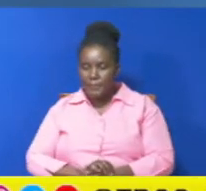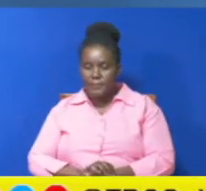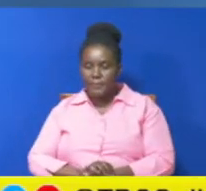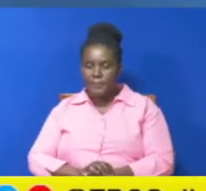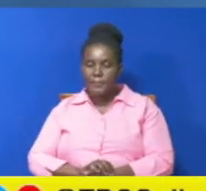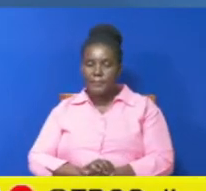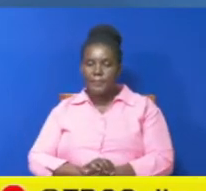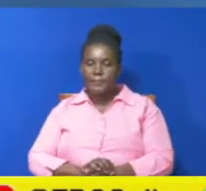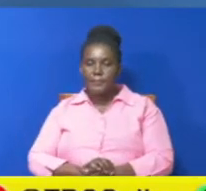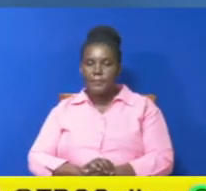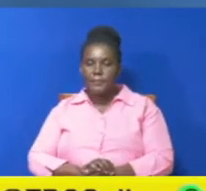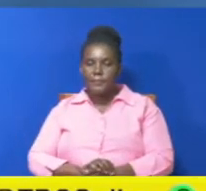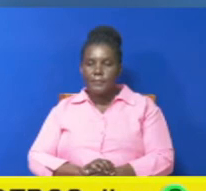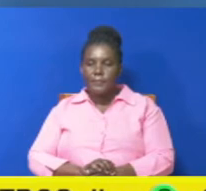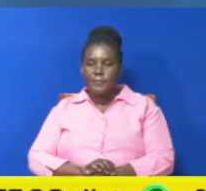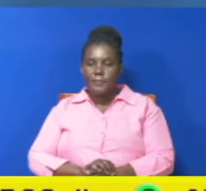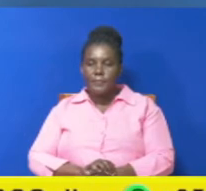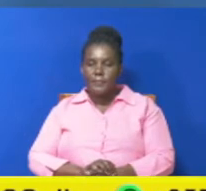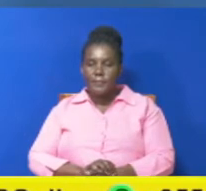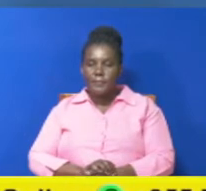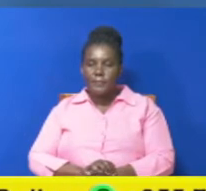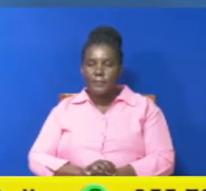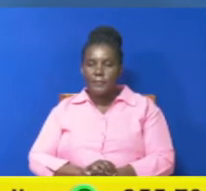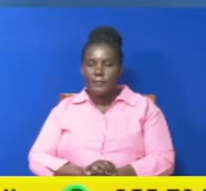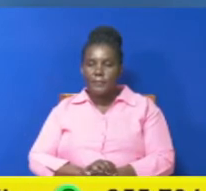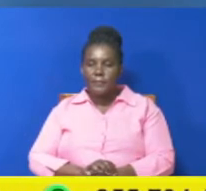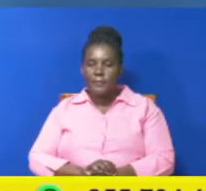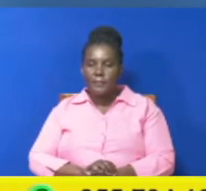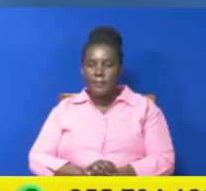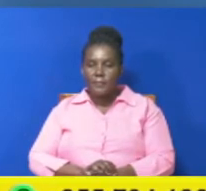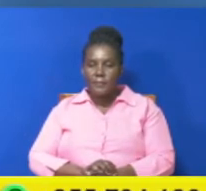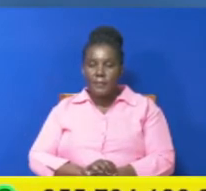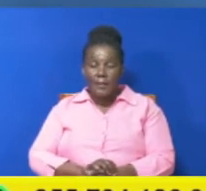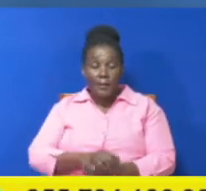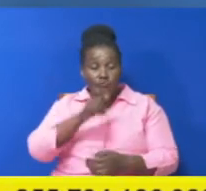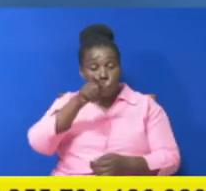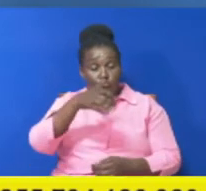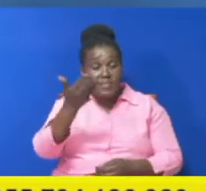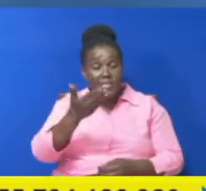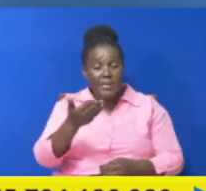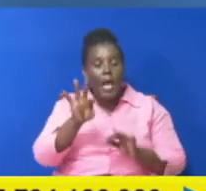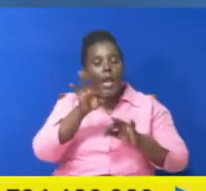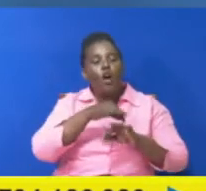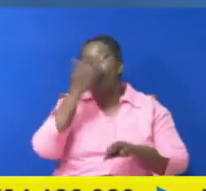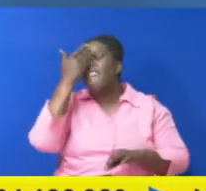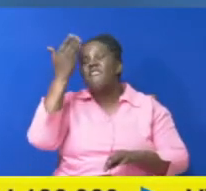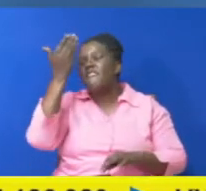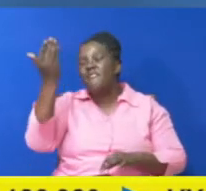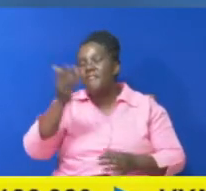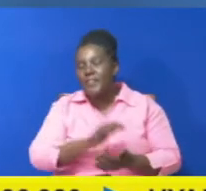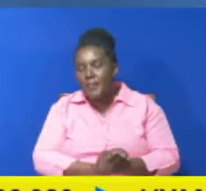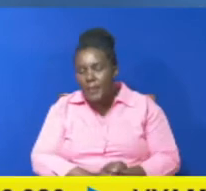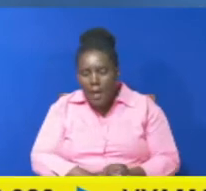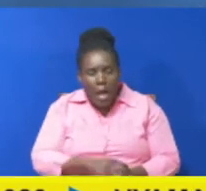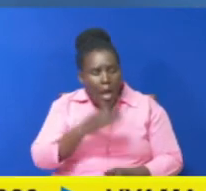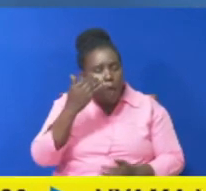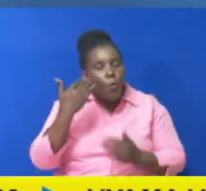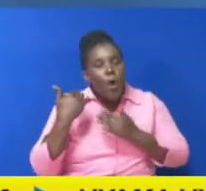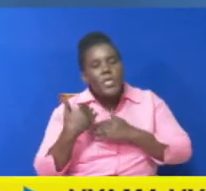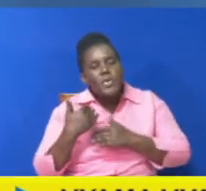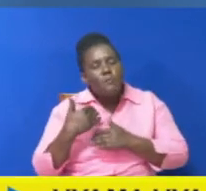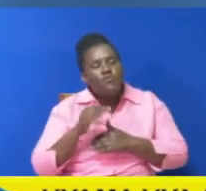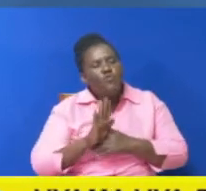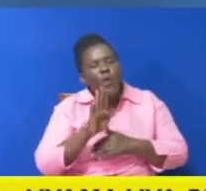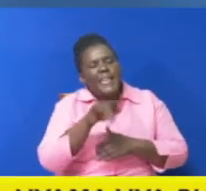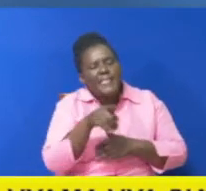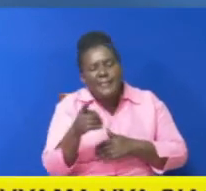mwingine anaingia katika ndoa lakini hajui kinachompeleka mle ndani katika ndoa. Hajui kivipi? Kwa sababu kuna mwingine